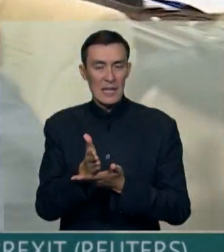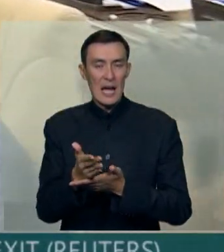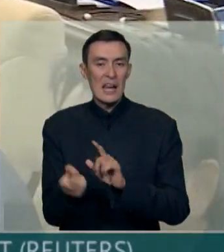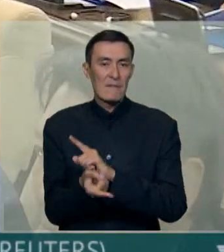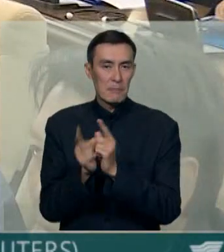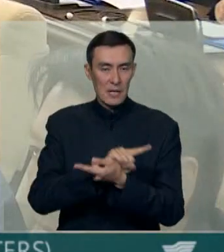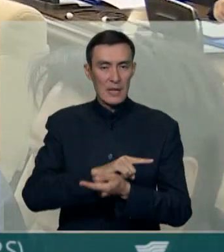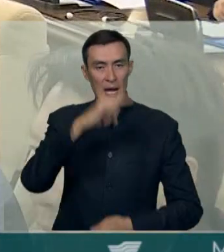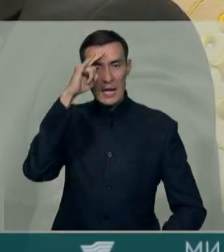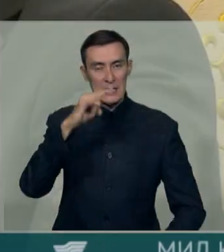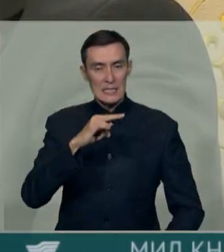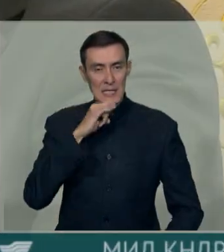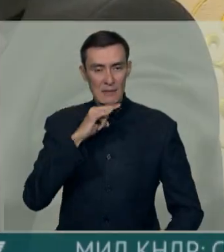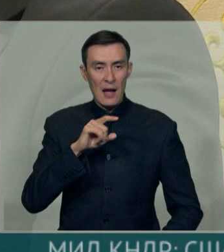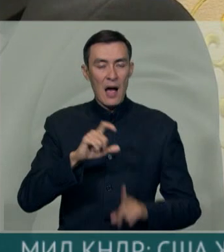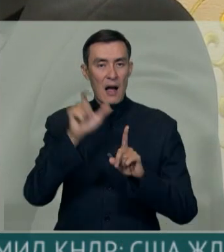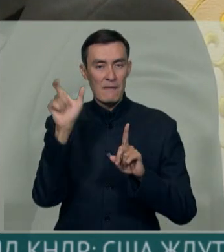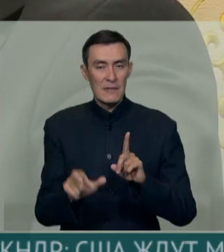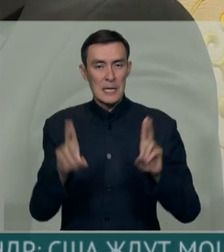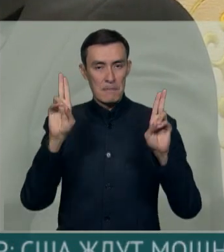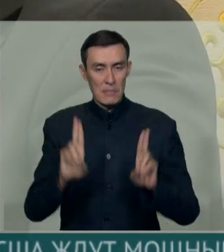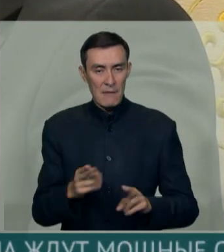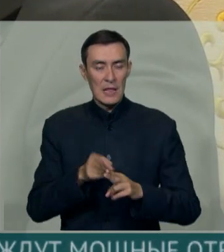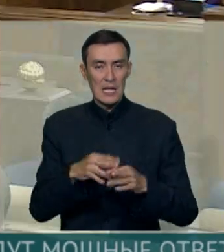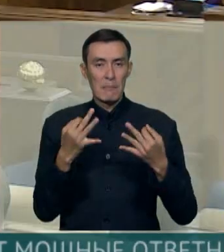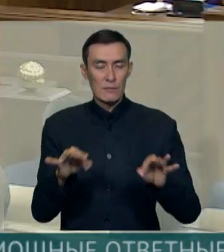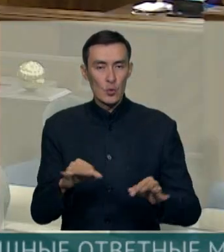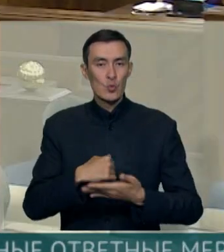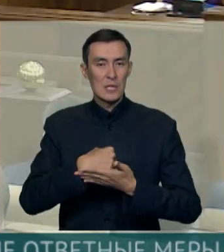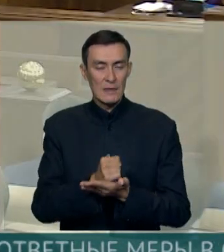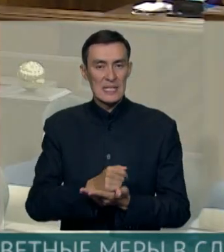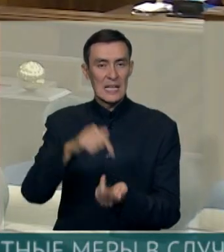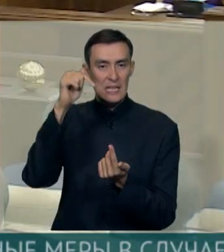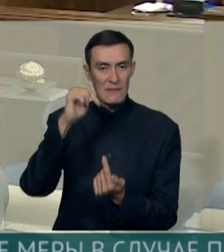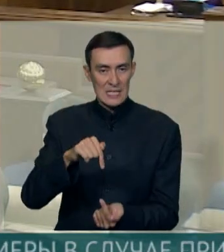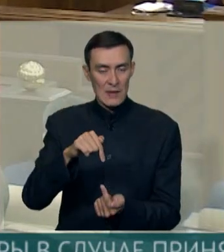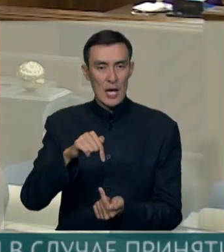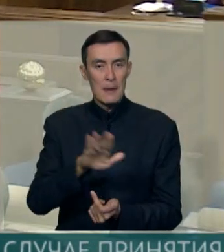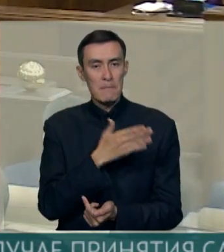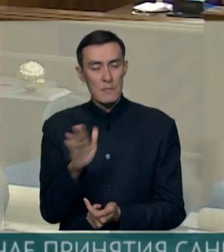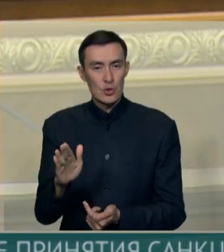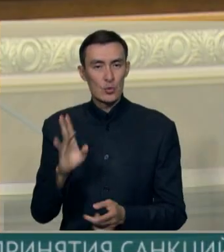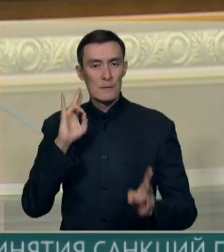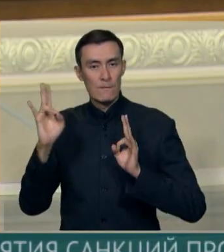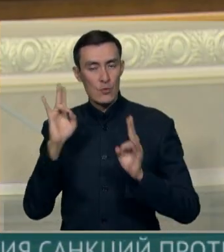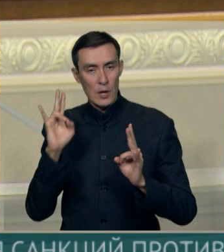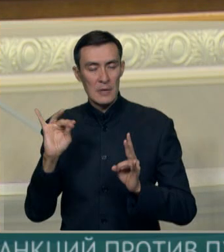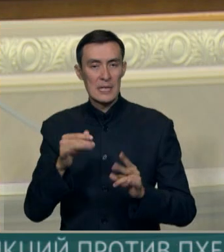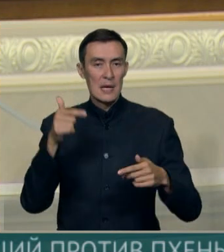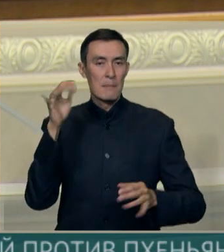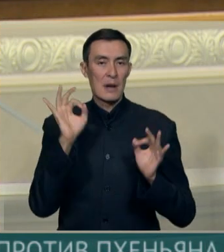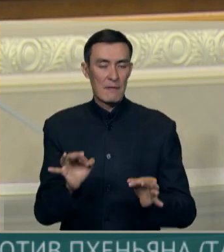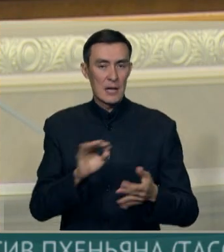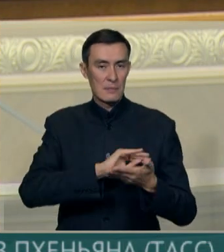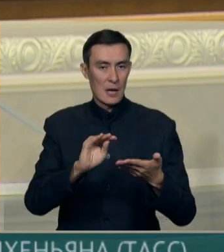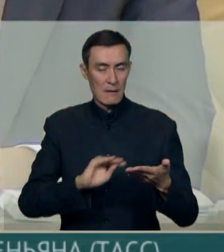реформирование казахского алфавита и правил орфографии, что позволит установить соответствие между фонетикой языка и его графикой.